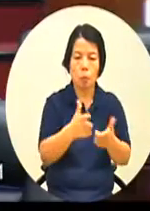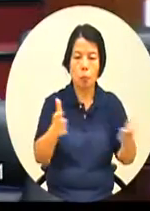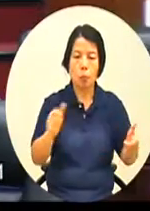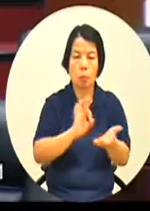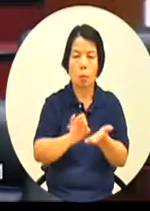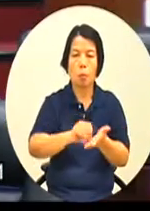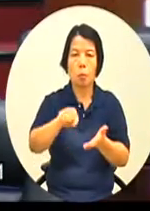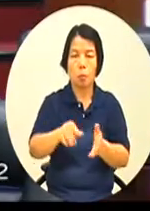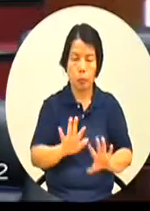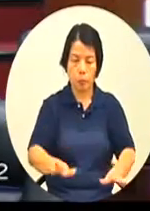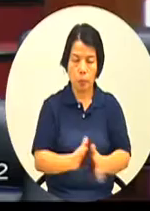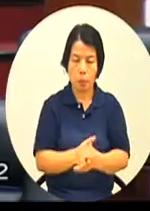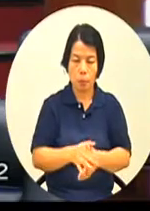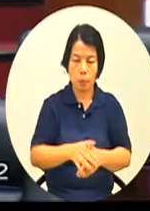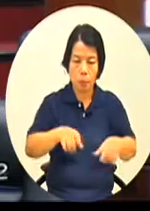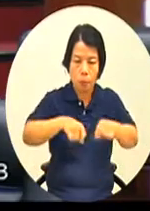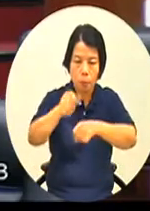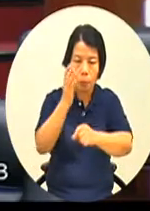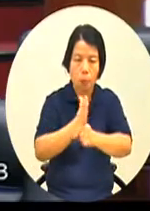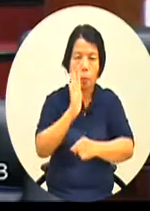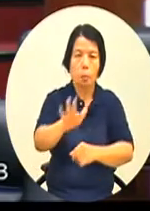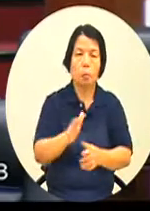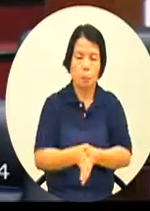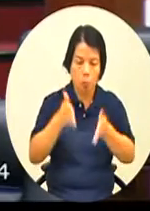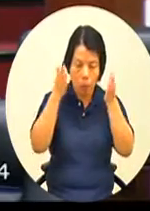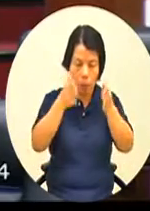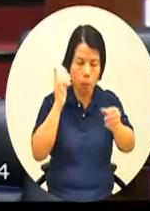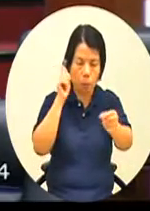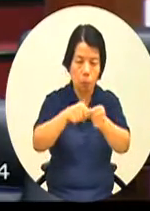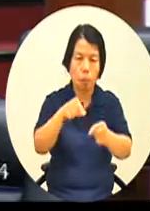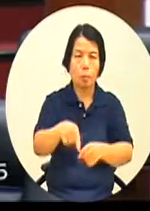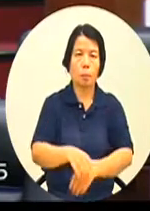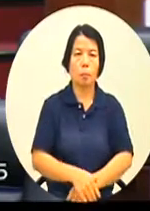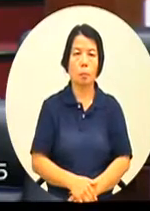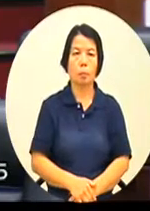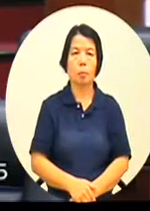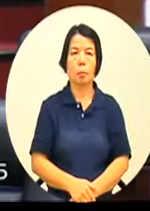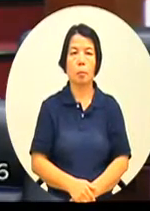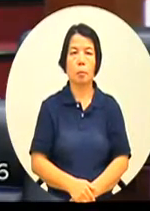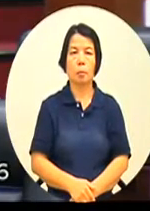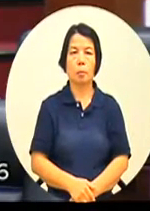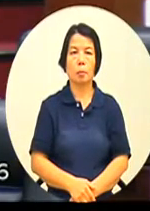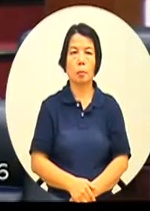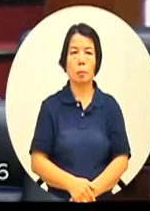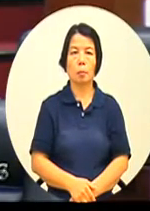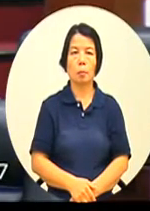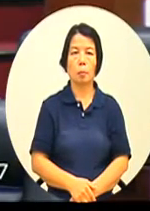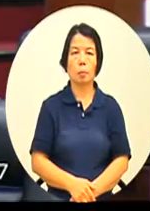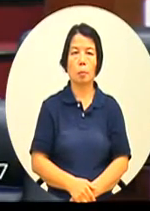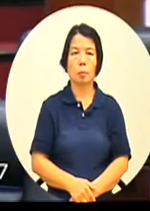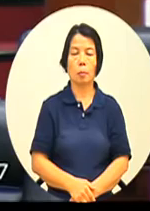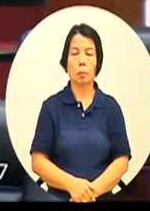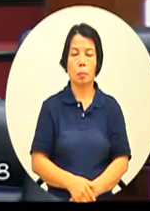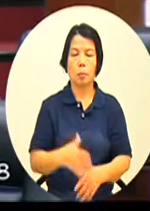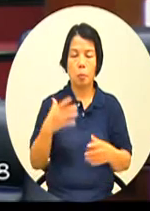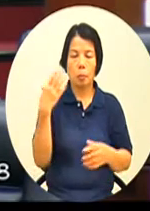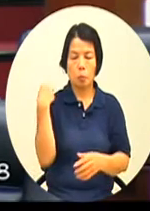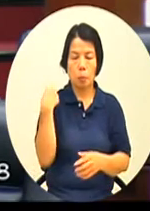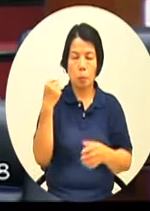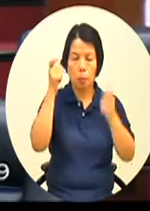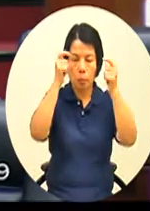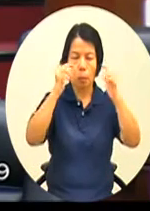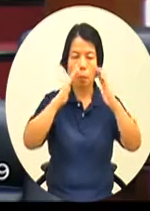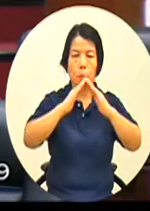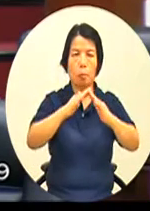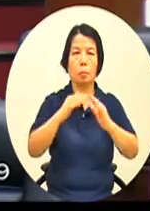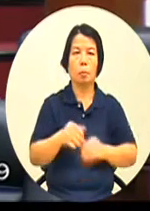是有在进行就对了。我想朝这个目标，因为毕竟局长先请坐，毕竟在原来的高雄市，其实